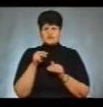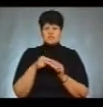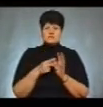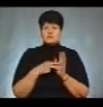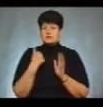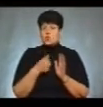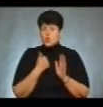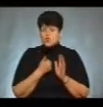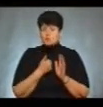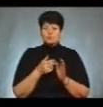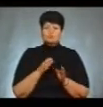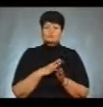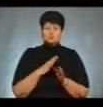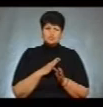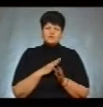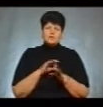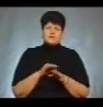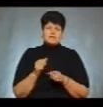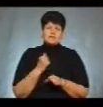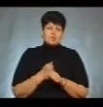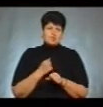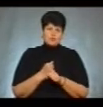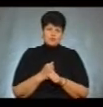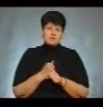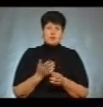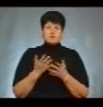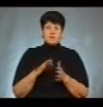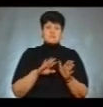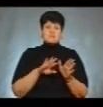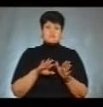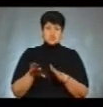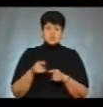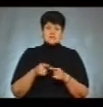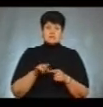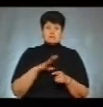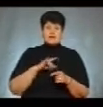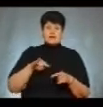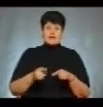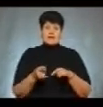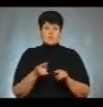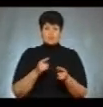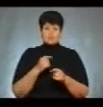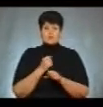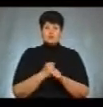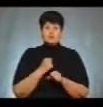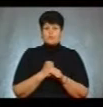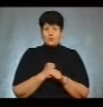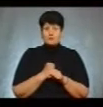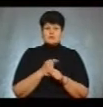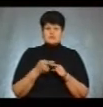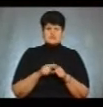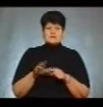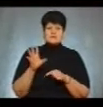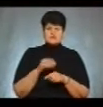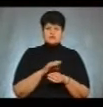2017 року, ну, були відповідні проведені роботи. Як вияснилось пізніше, це були ямкові роботи, хоча насправді це все